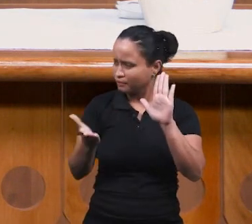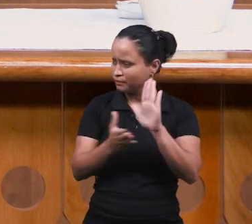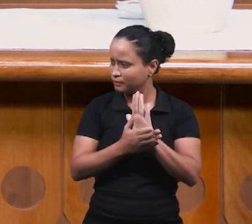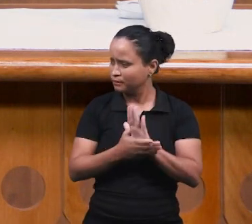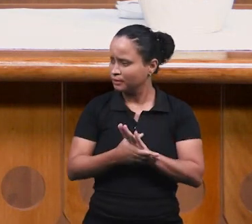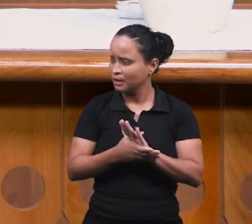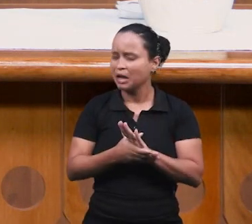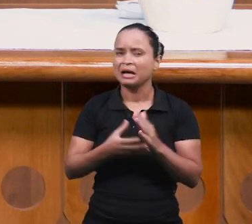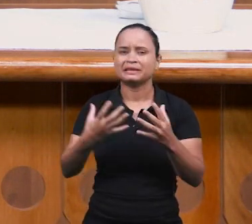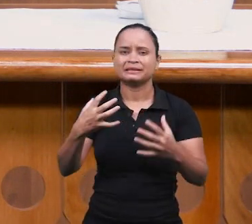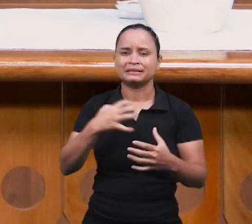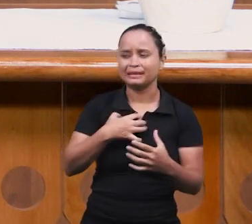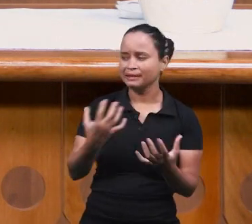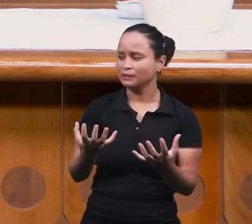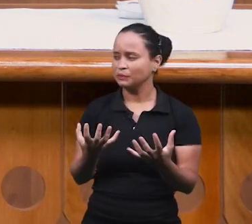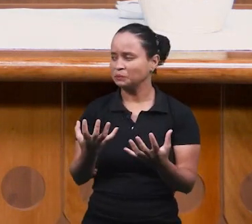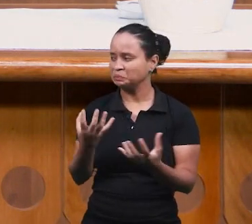ici.